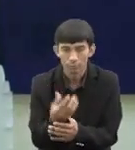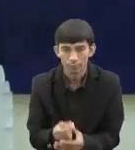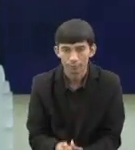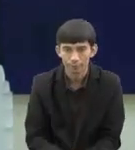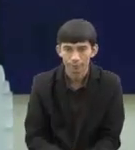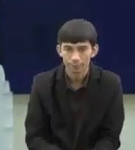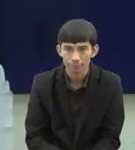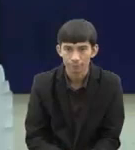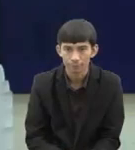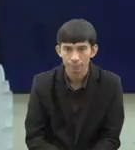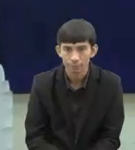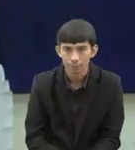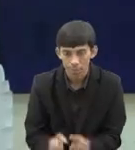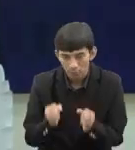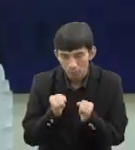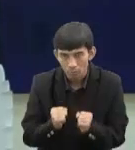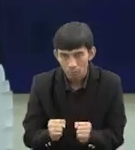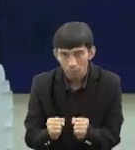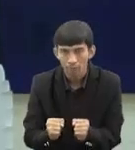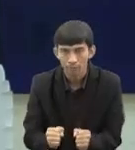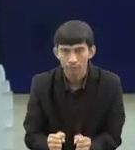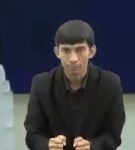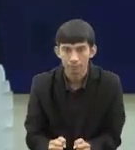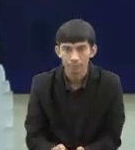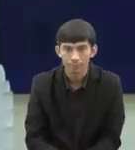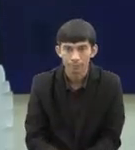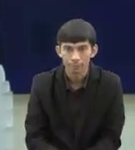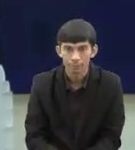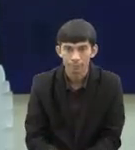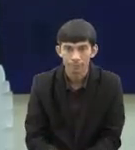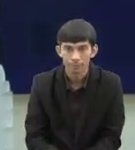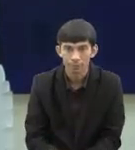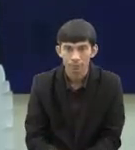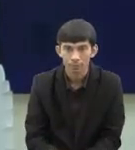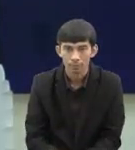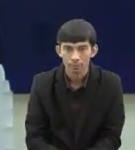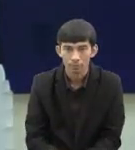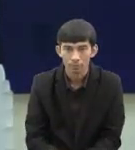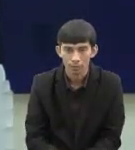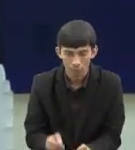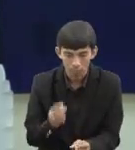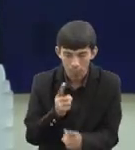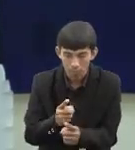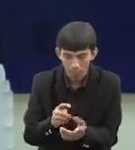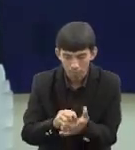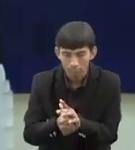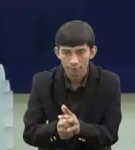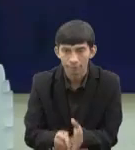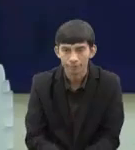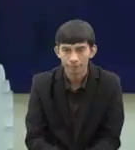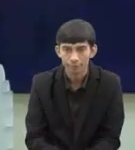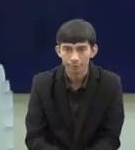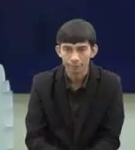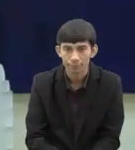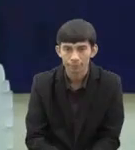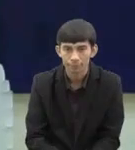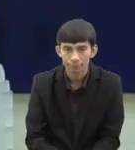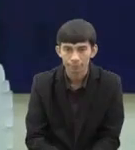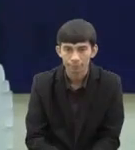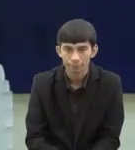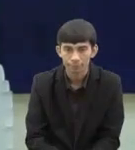con. Chà. Không khám mây khám miết năng cư mê tha. Rút rê ai toàn phêl về lìa. Chà. Mình ai tiết á